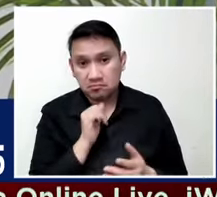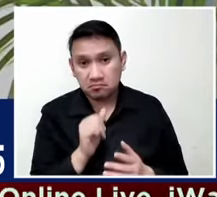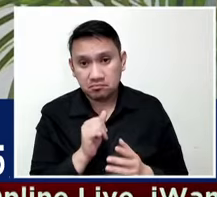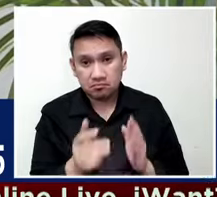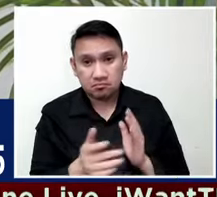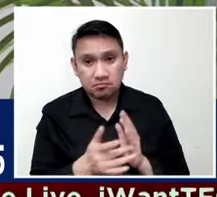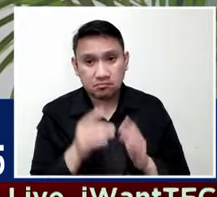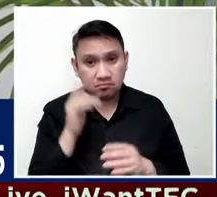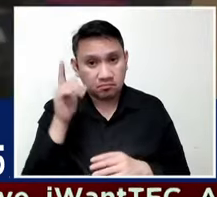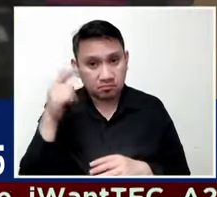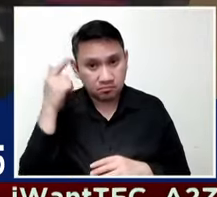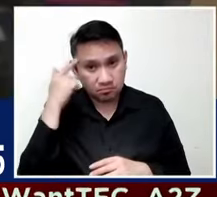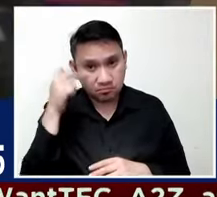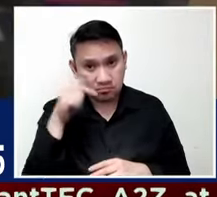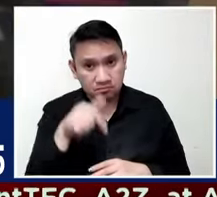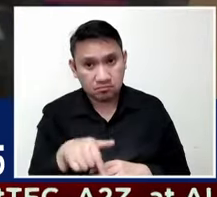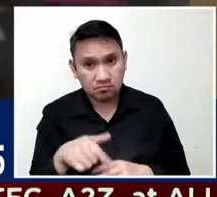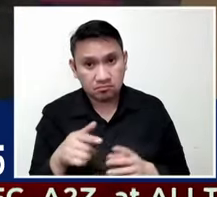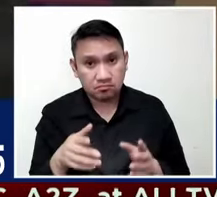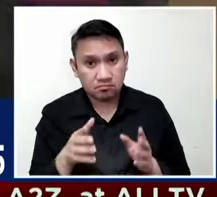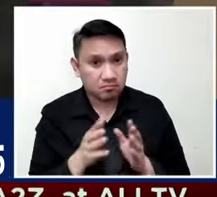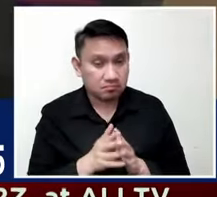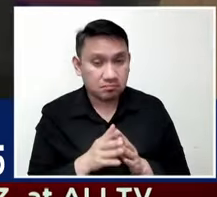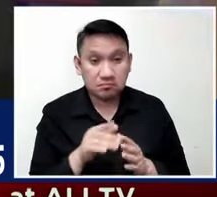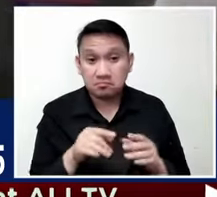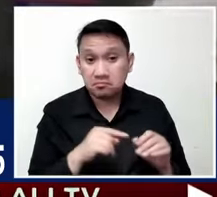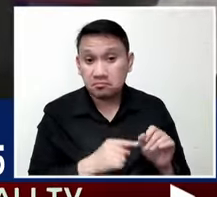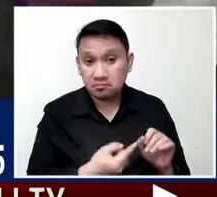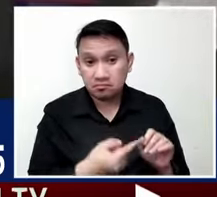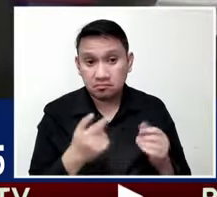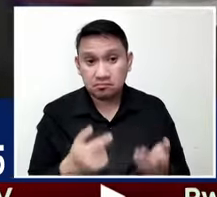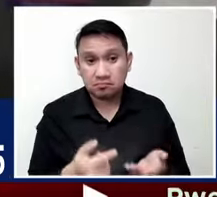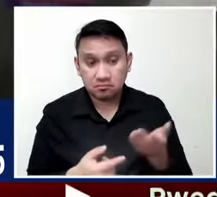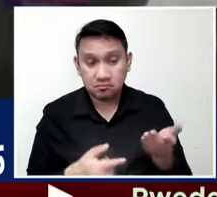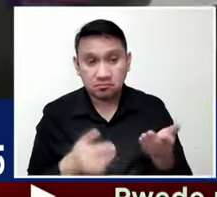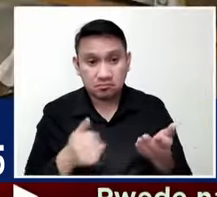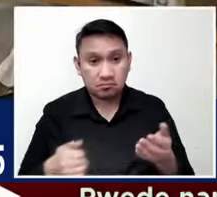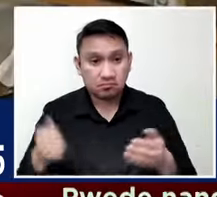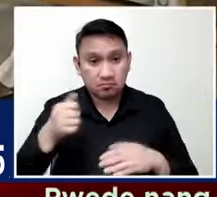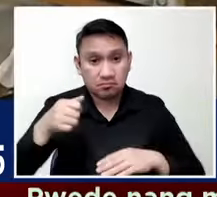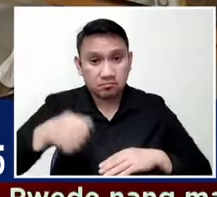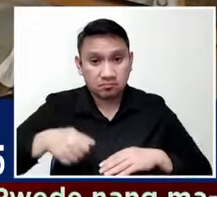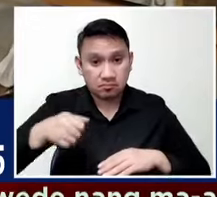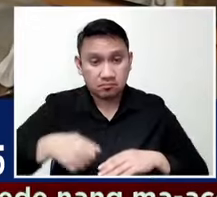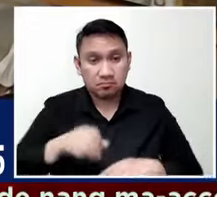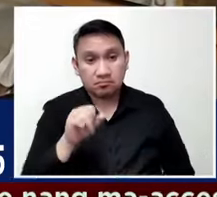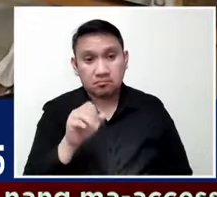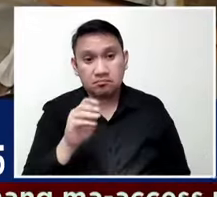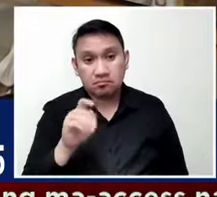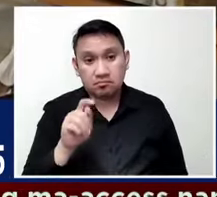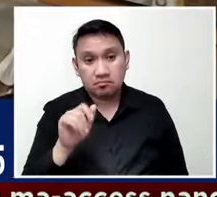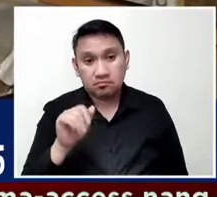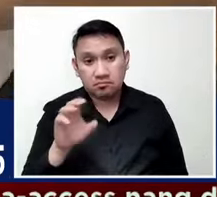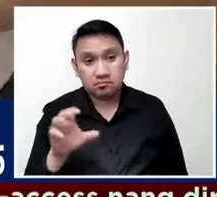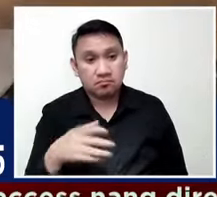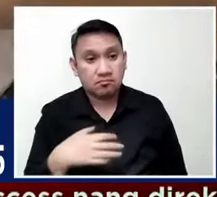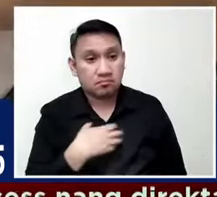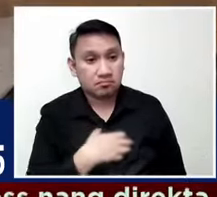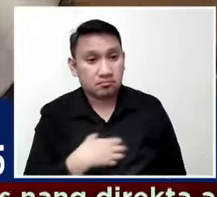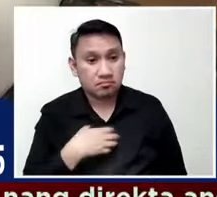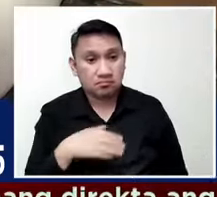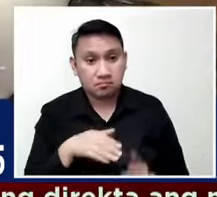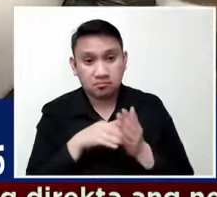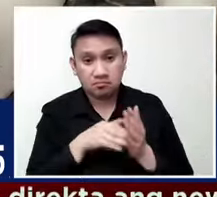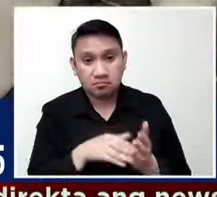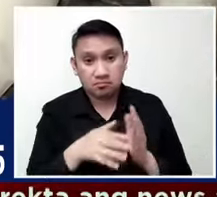Procurement and Reform Act. Nagsimula ang petisyon sa korte nang inihain ng Smartmatic ang kanilang hinaing laban sa COMELEC